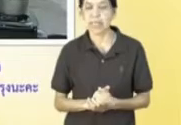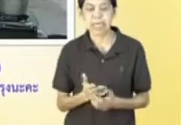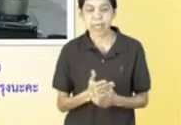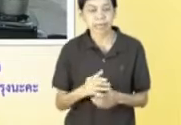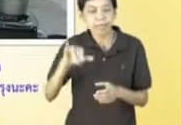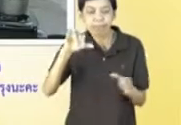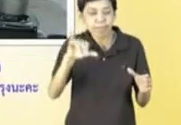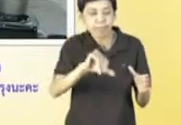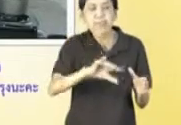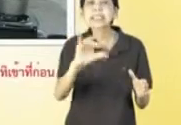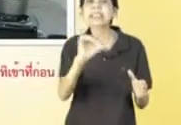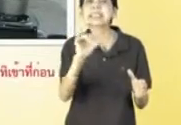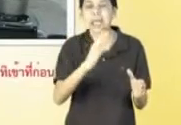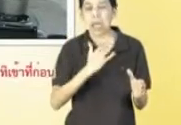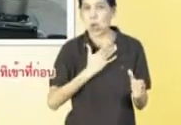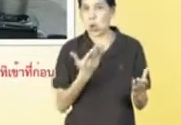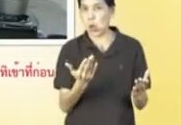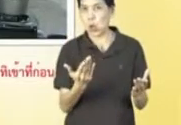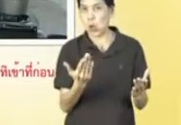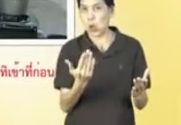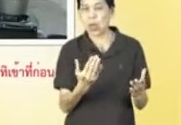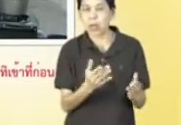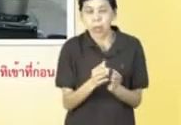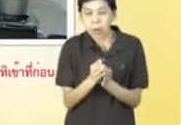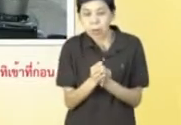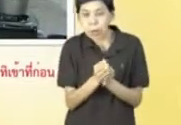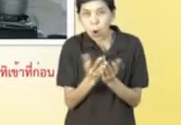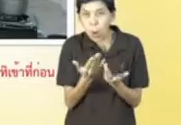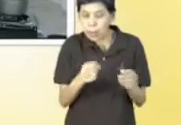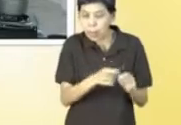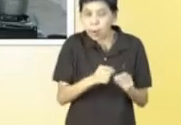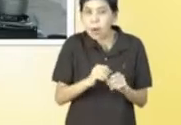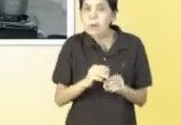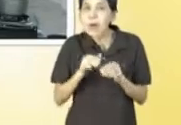รุง กับน้ำตาลยังไม่ได้ปรุงนะ เพราะว่าเดี๋ยวผมต้องให้กะทิได้ที่ก่อน